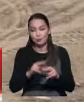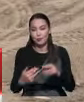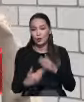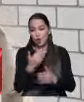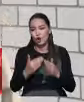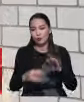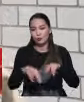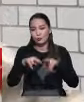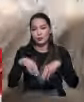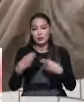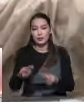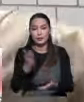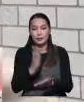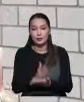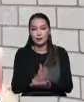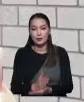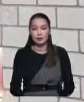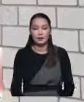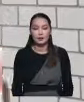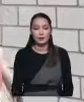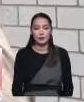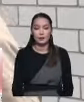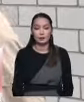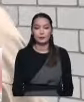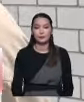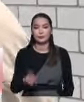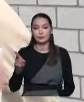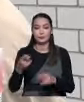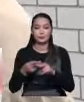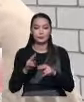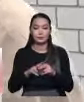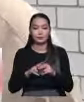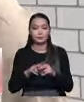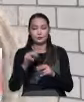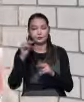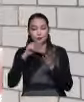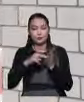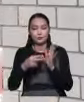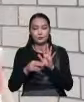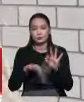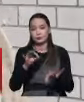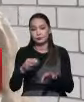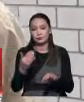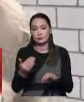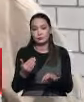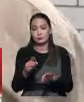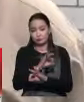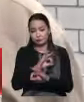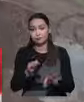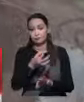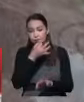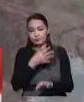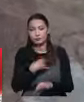салынып жатыр. Бір үй бітті, екінші үй бітті. Міне амандық қосы үшінші еді. Ертең уже бастайды. Жақсы бар, көңіліміз